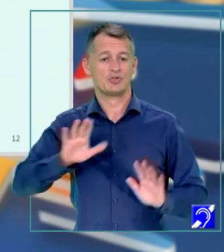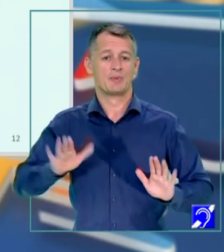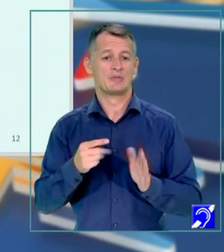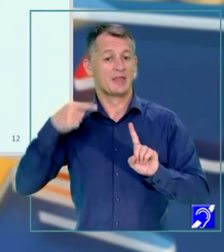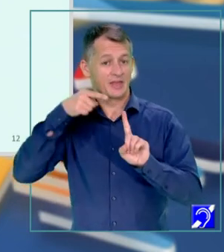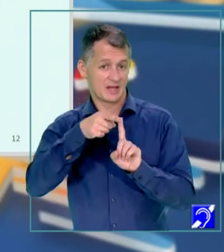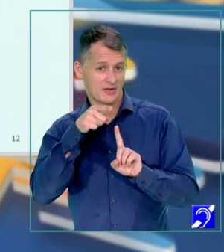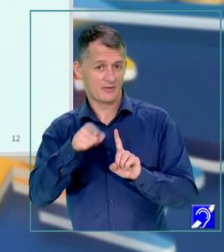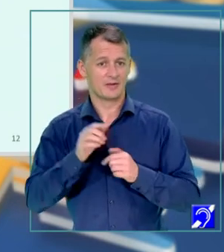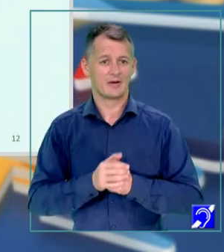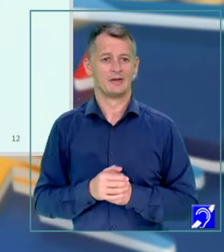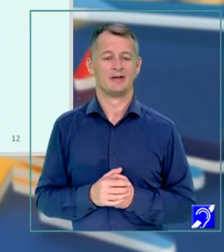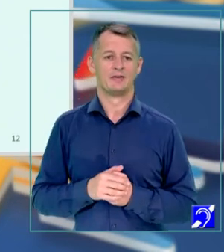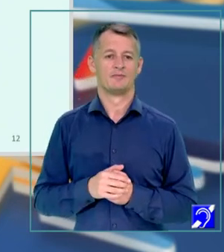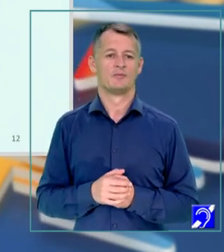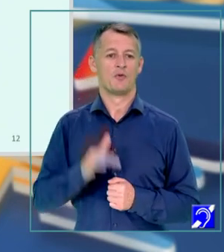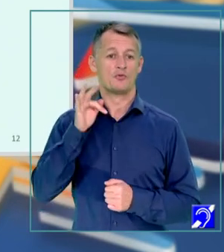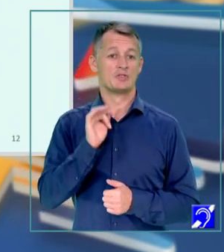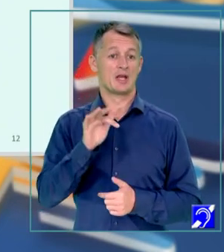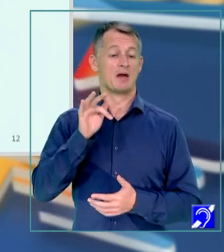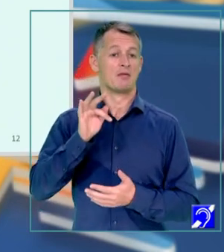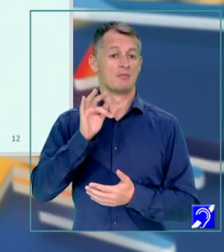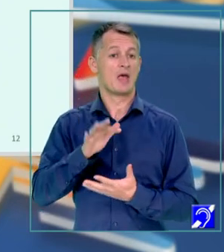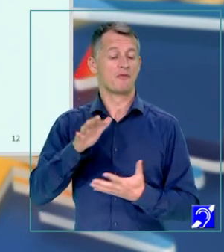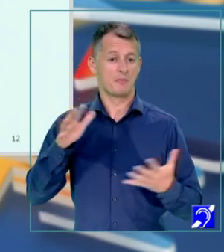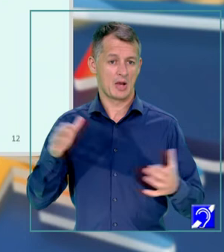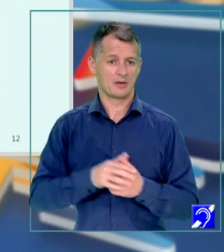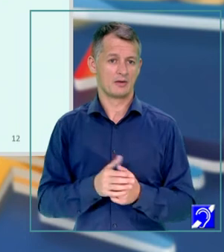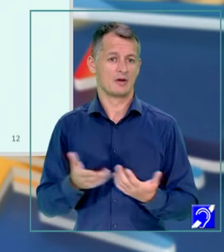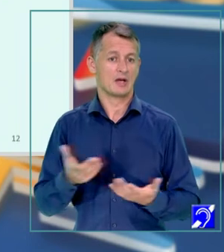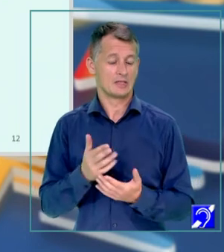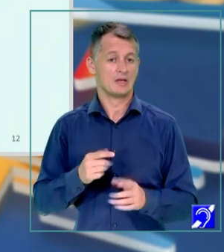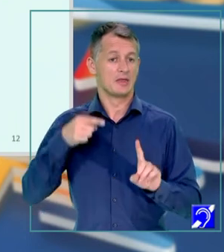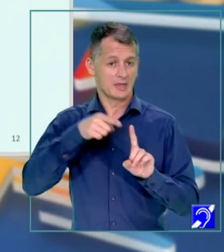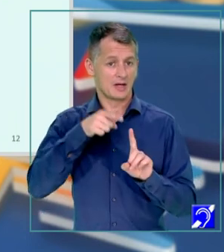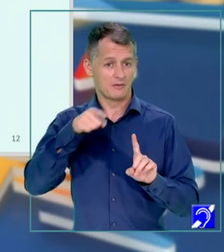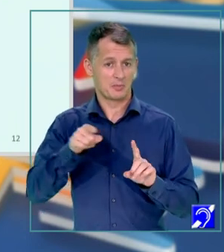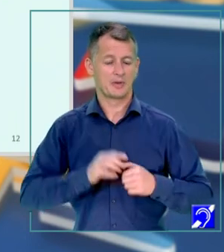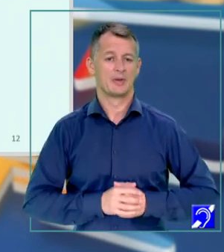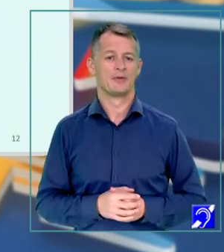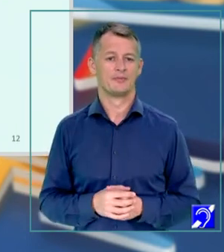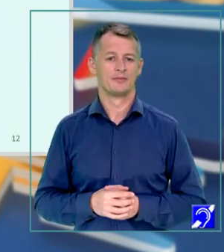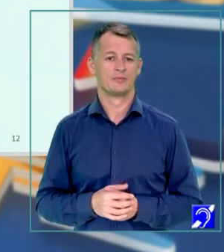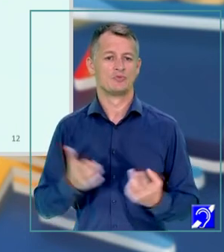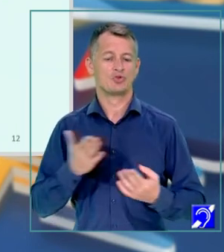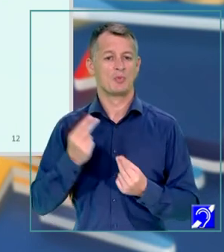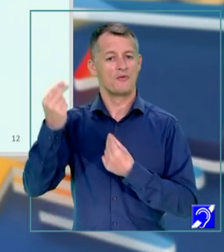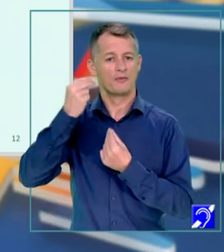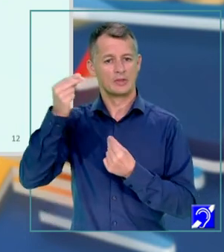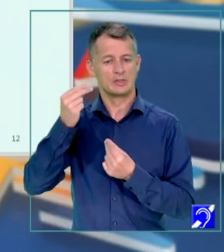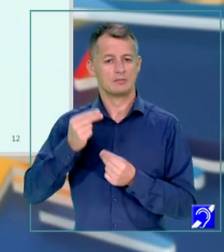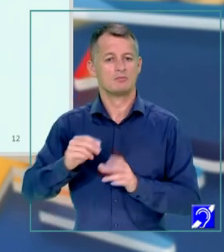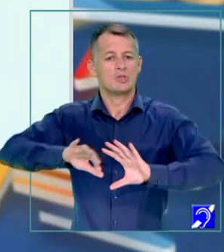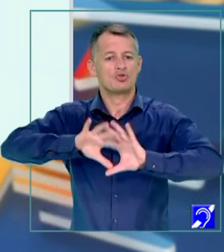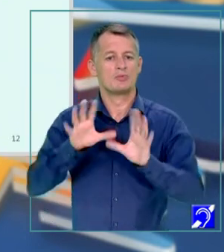funcția f mare care observăm că în primul rând este derivabilă ca funcție elementară ceea ce au învățat în cadrul general